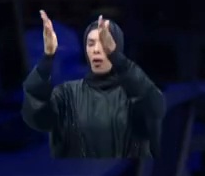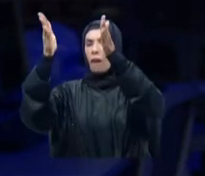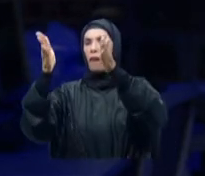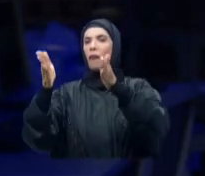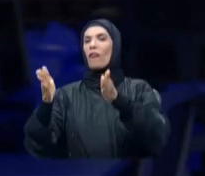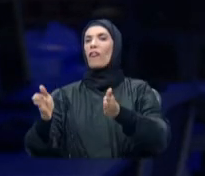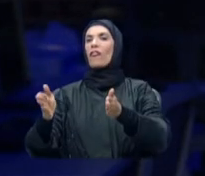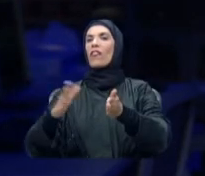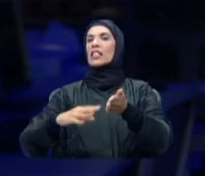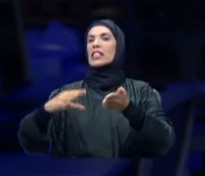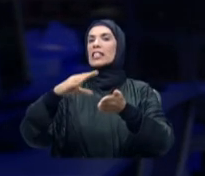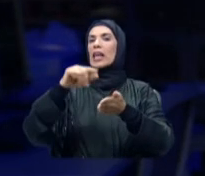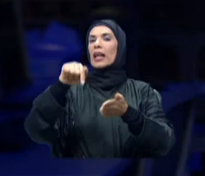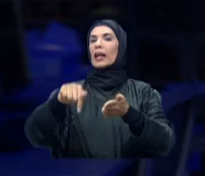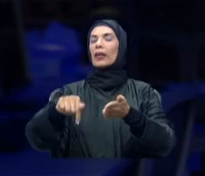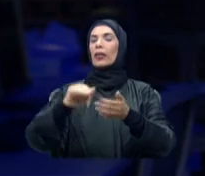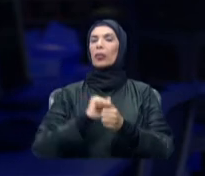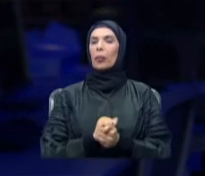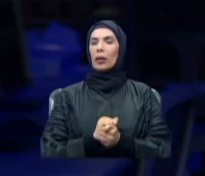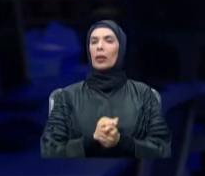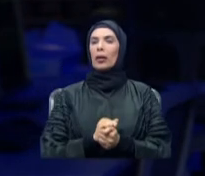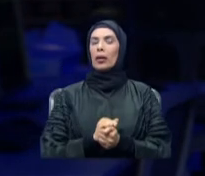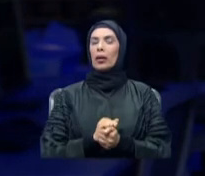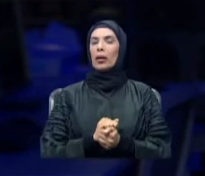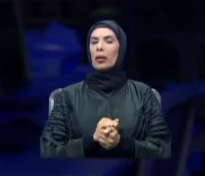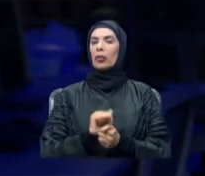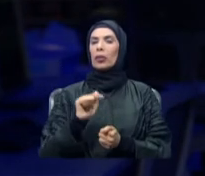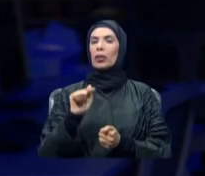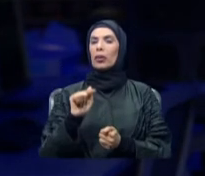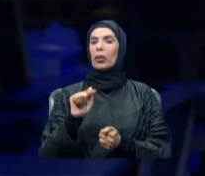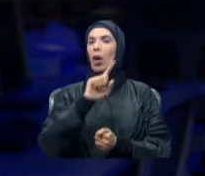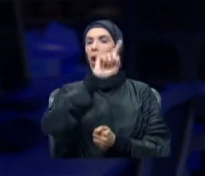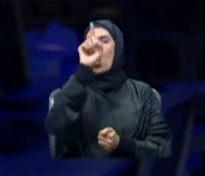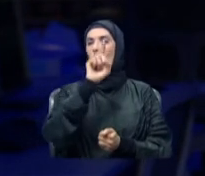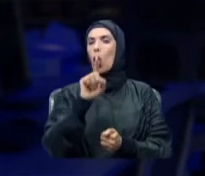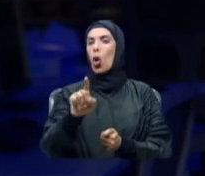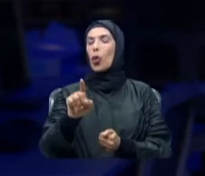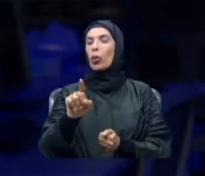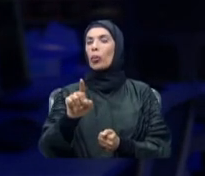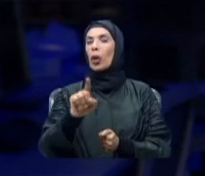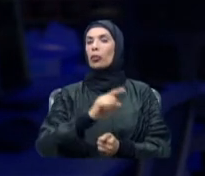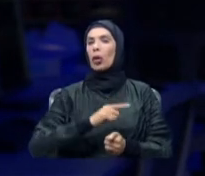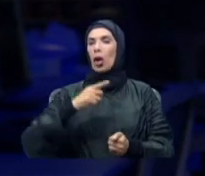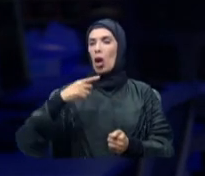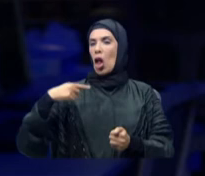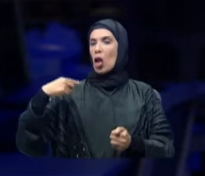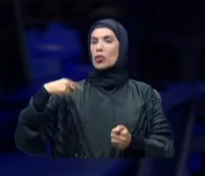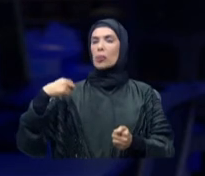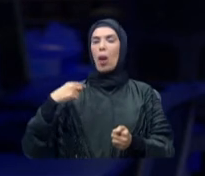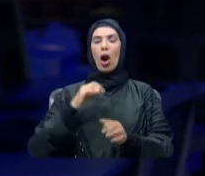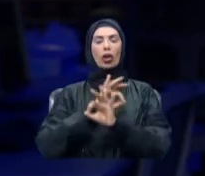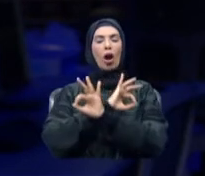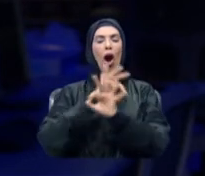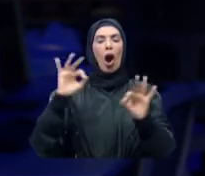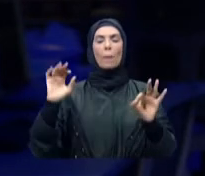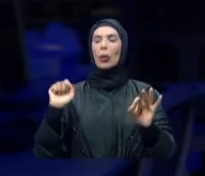لوزارة التربية والتعليم. مساء الخير أستاذة فاطمة. أستاذة فاطمة، ميثاق العمل الوطني يخلد أسماء جميع البحرينيين الذين